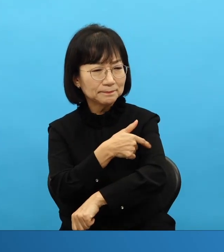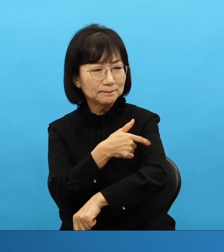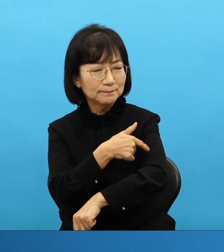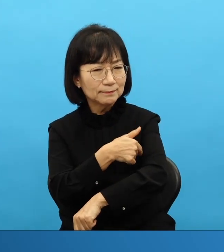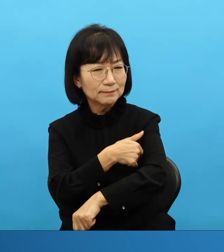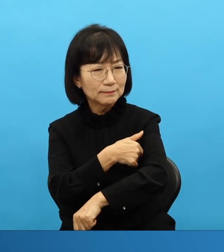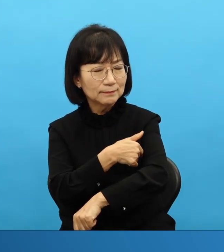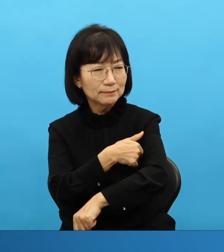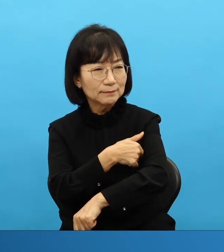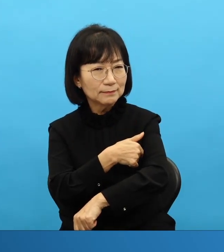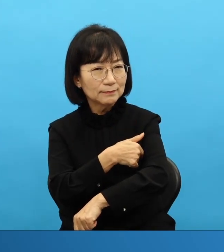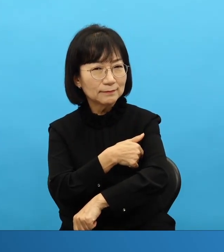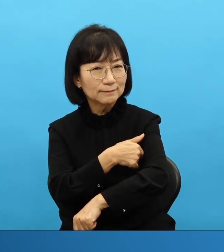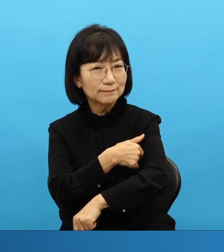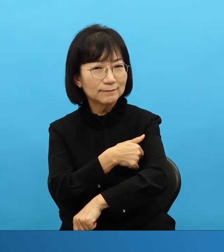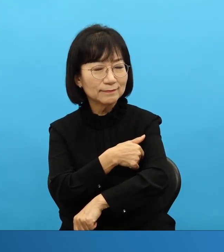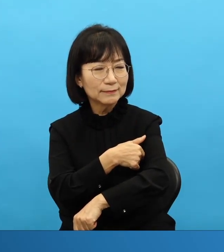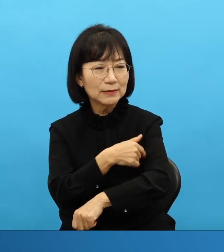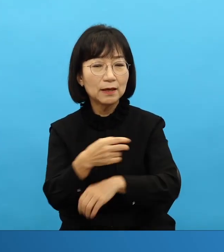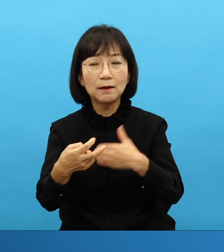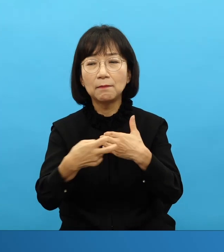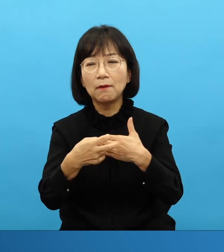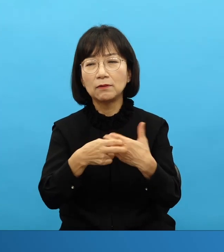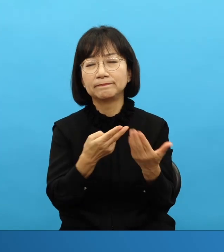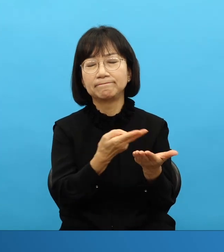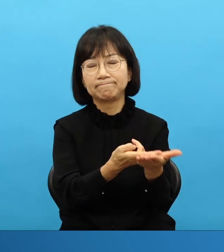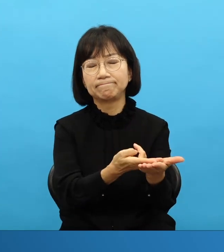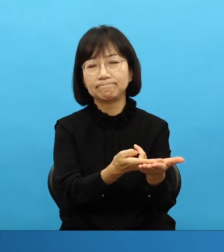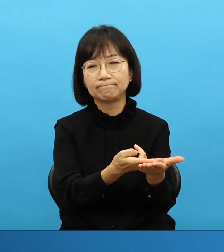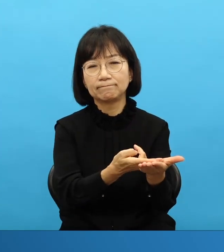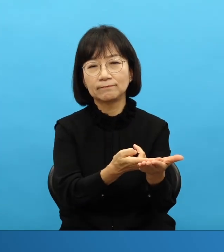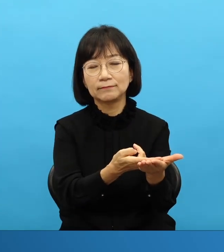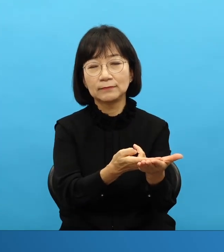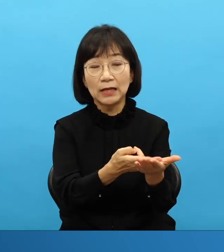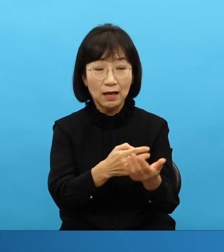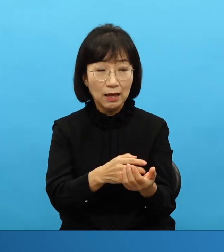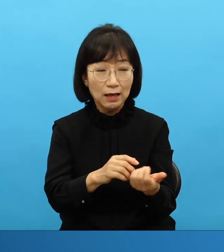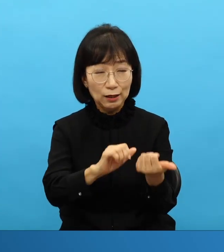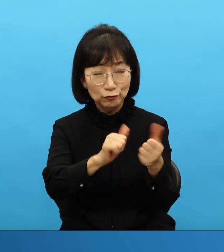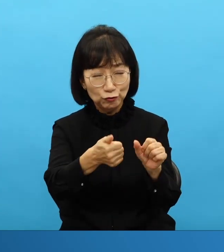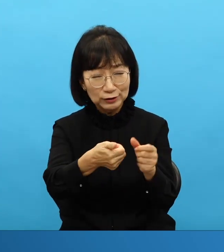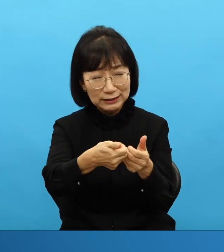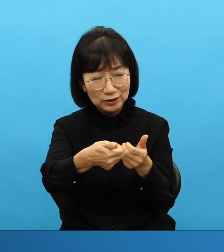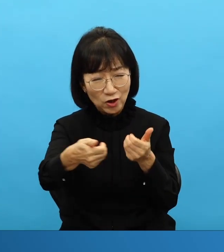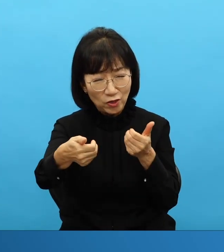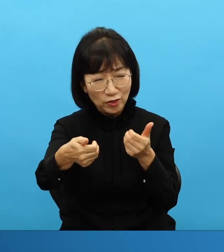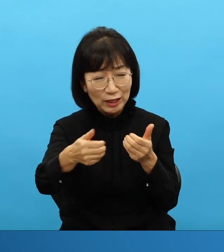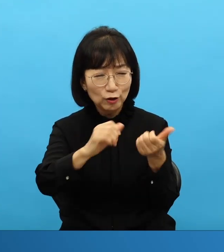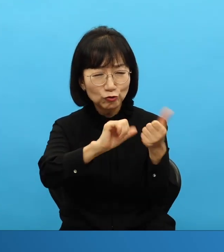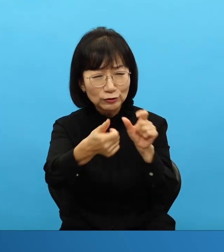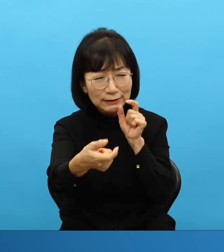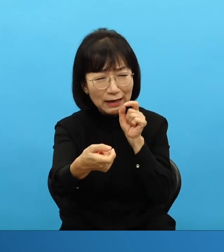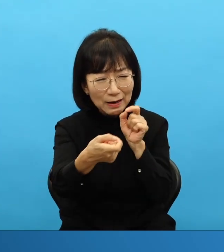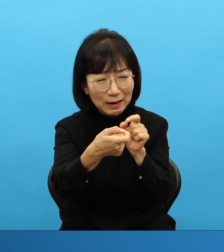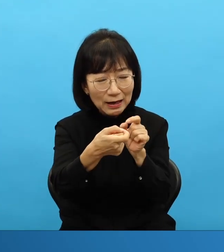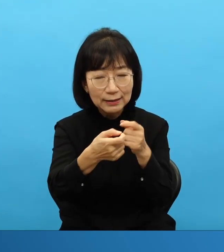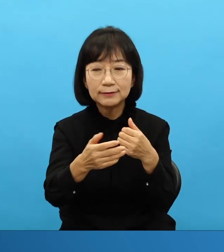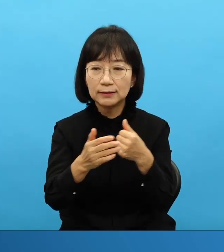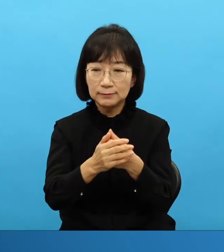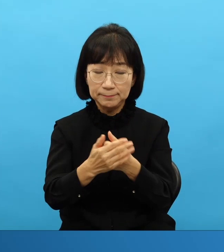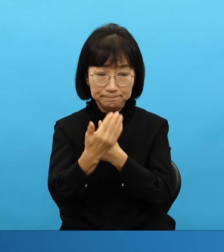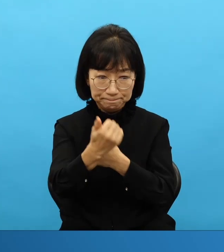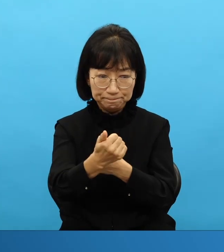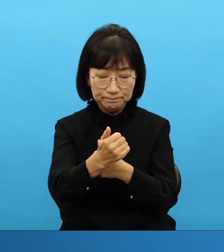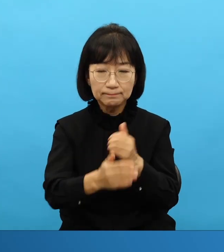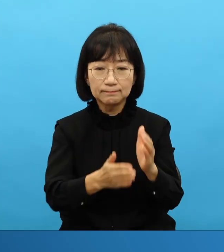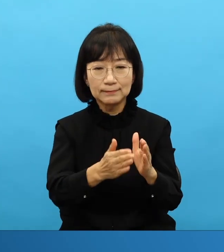병원에 누워 있으면서 마지막 임종 예배를 드릴 때 불렀어요. 他在我们这个引导的 S 医院里头，他